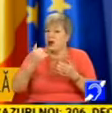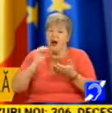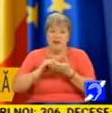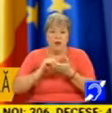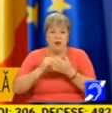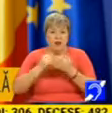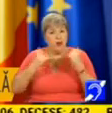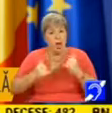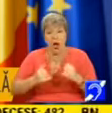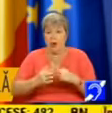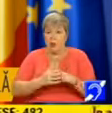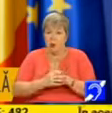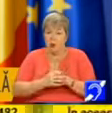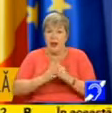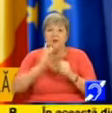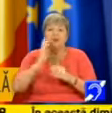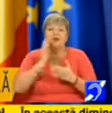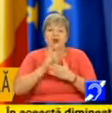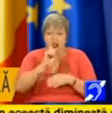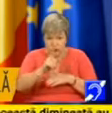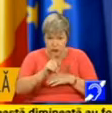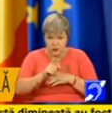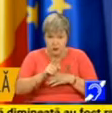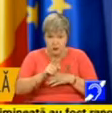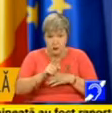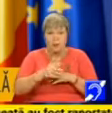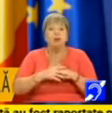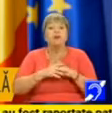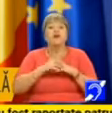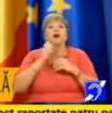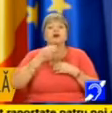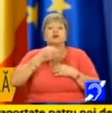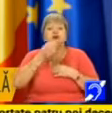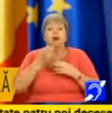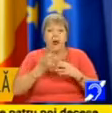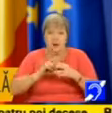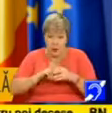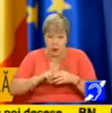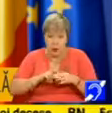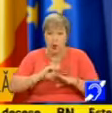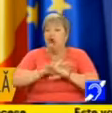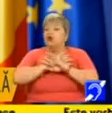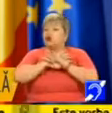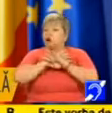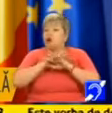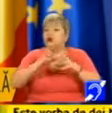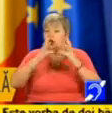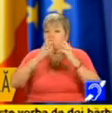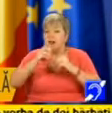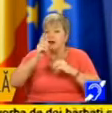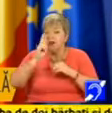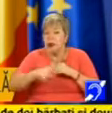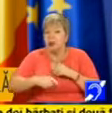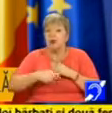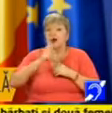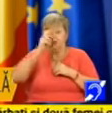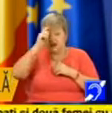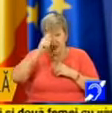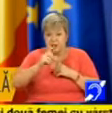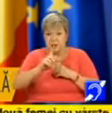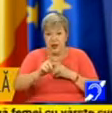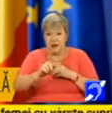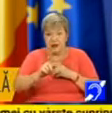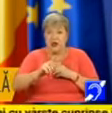nevoie. Așadar, revin, toată lumea trebuie să fie responsabilă,